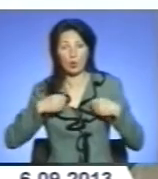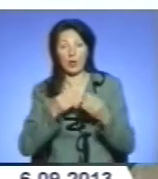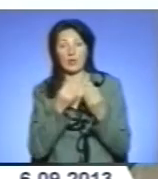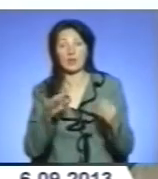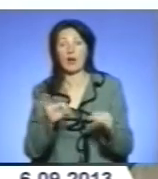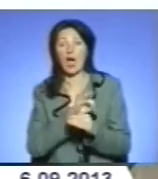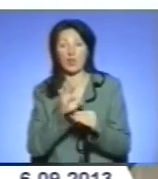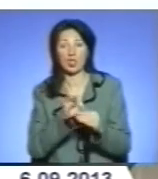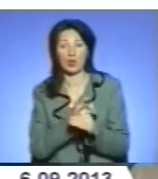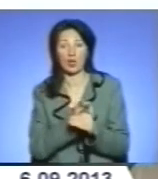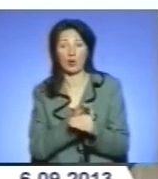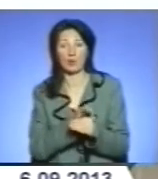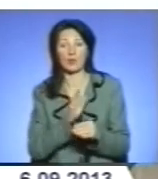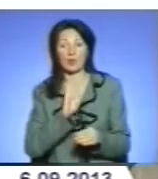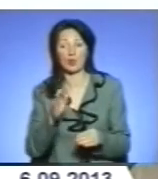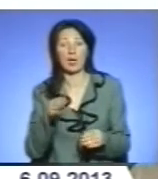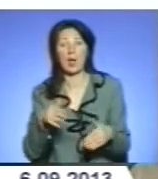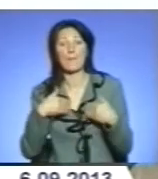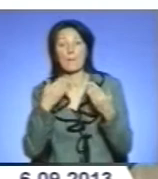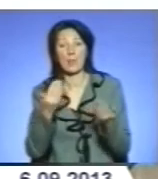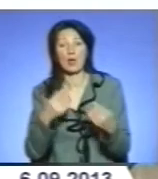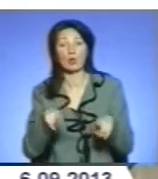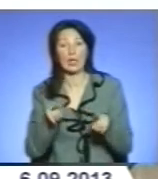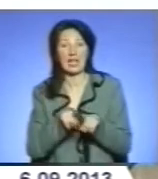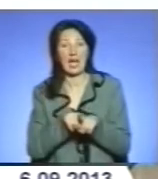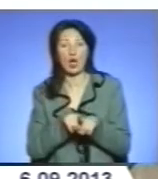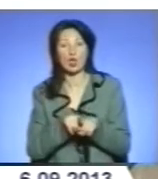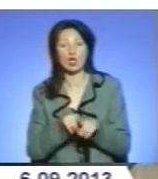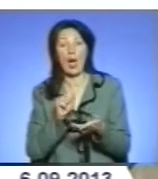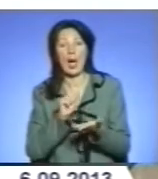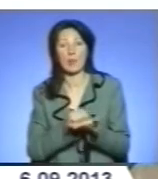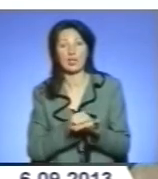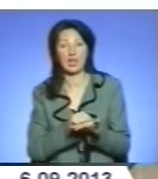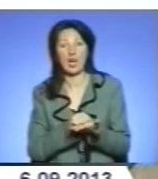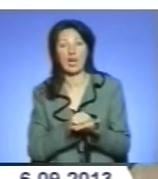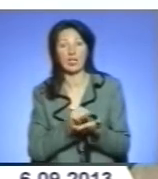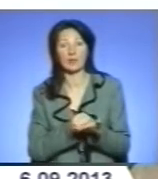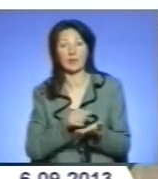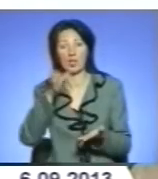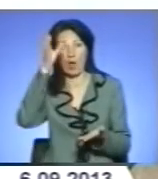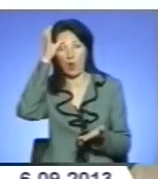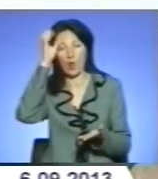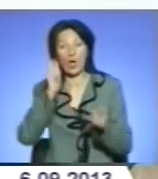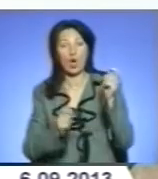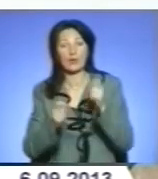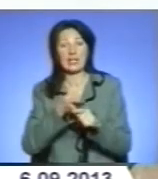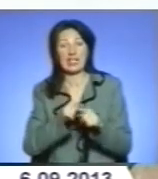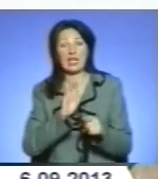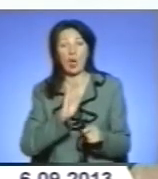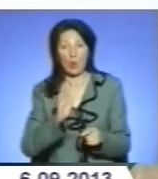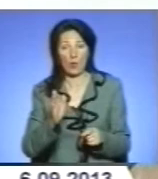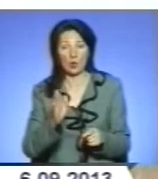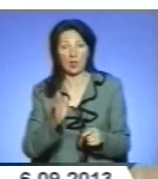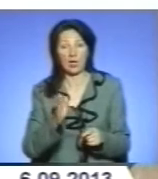вишиванок. Буде презентовано також матеріали наукової конференції, які будуть це.